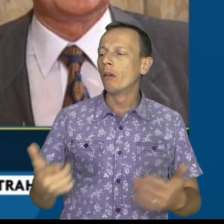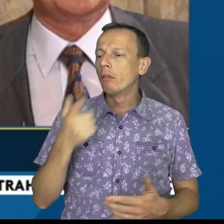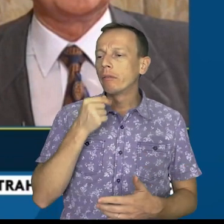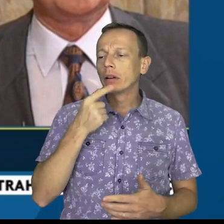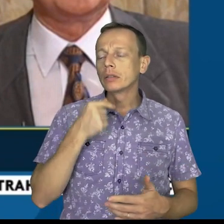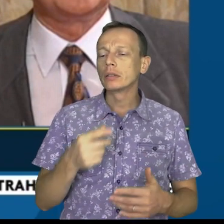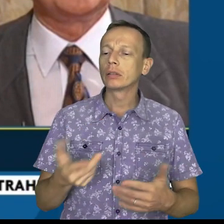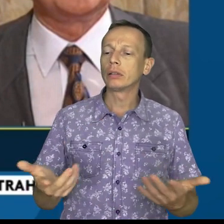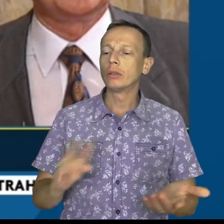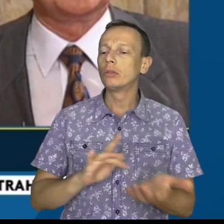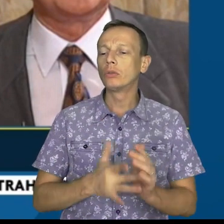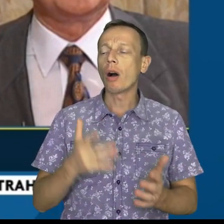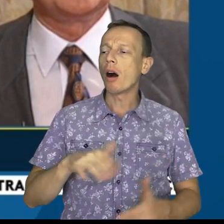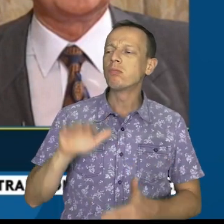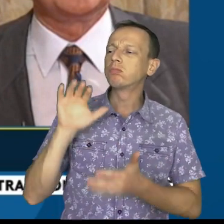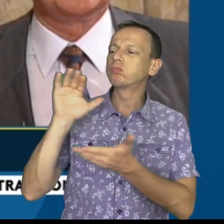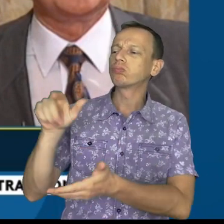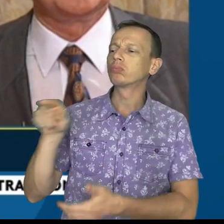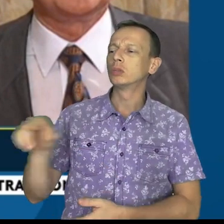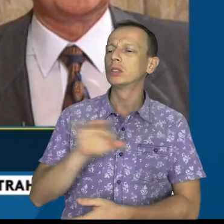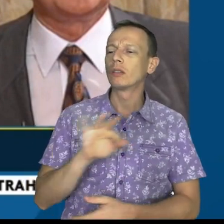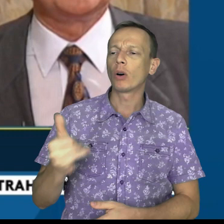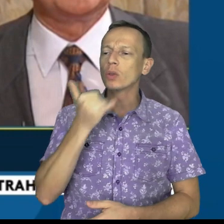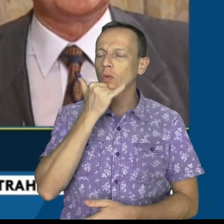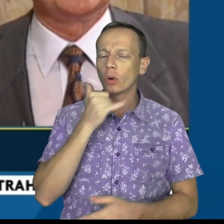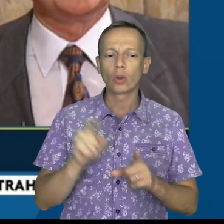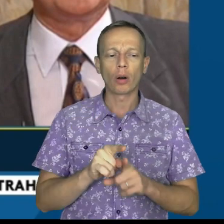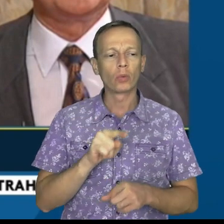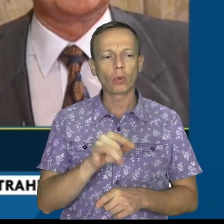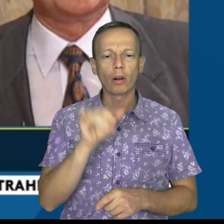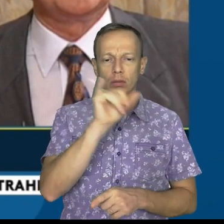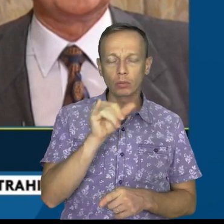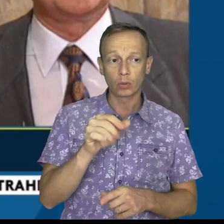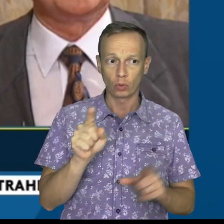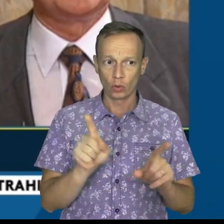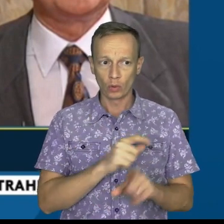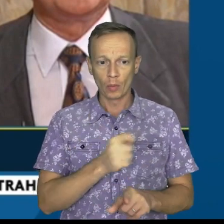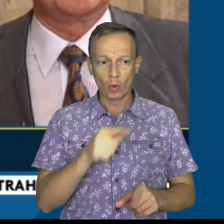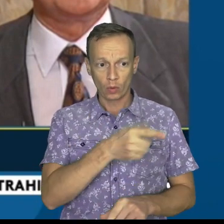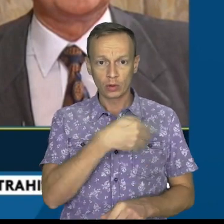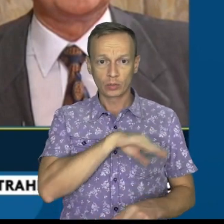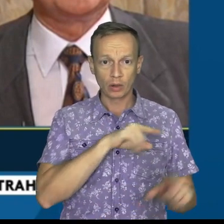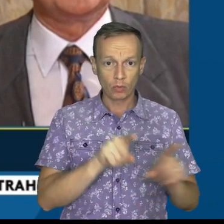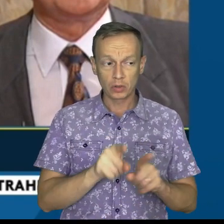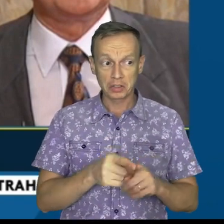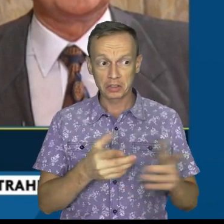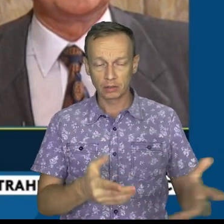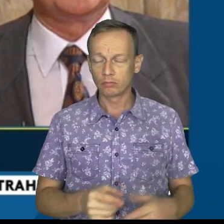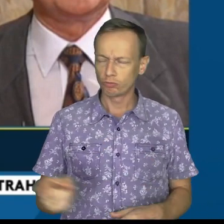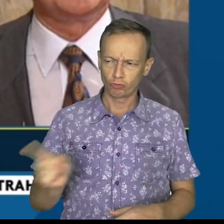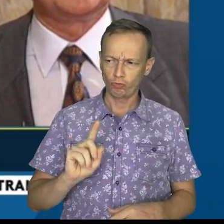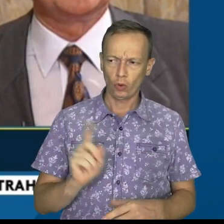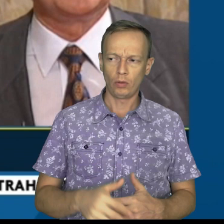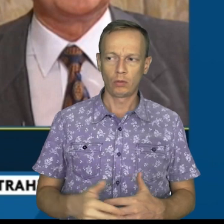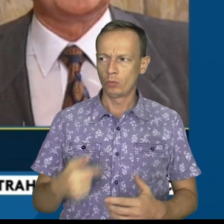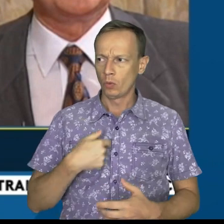facile, des années après, comme ça, de tout mettre sur le dos de la France en disant que vous avez été trompé. Est-ce que les torts ici ne sont pas partagés?